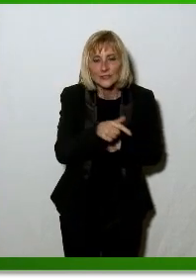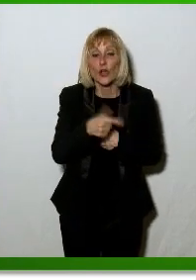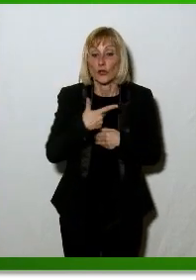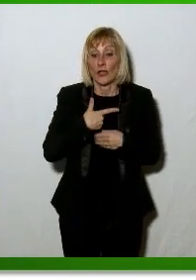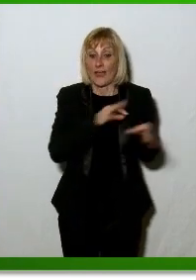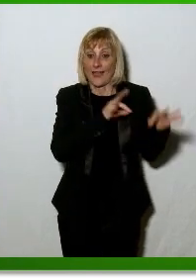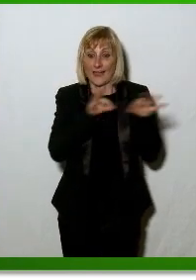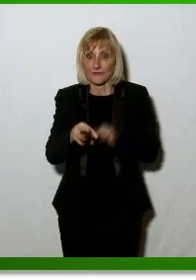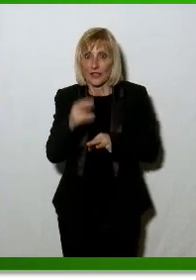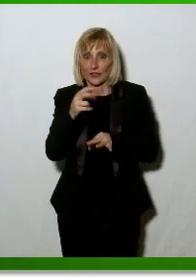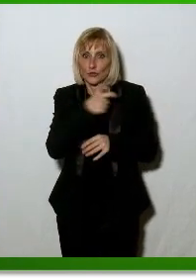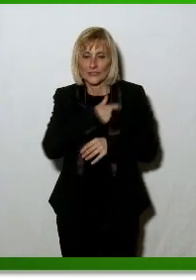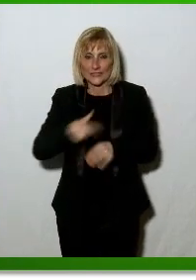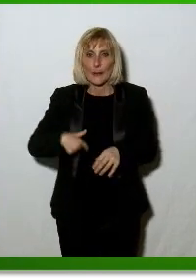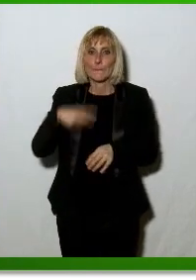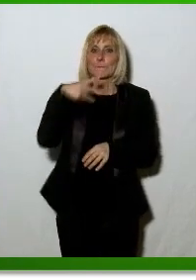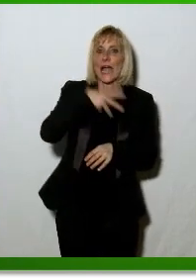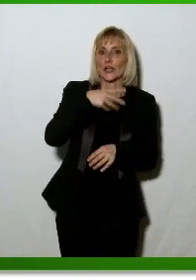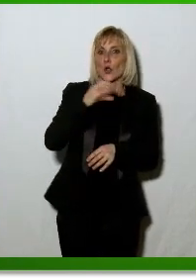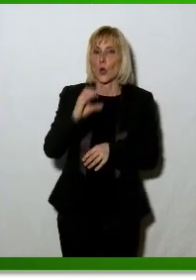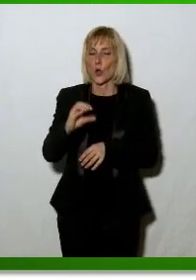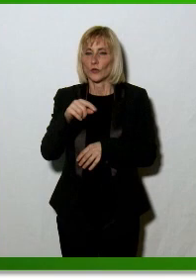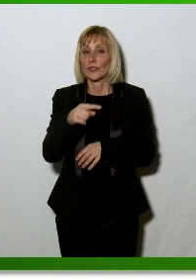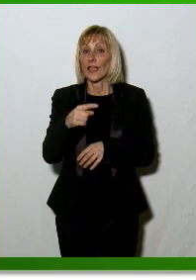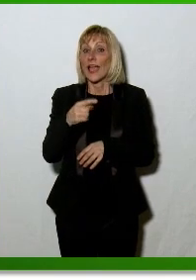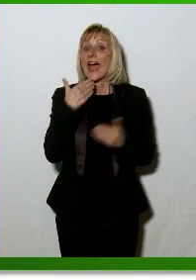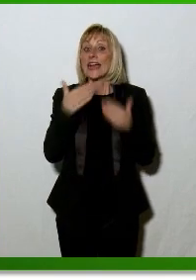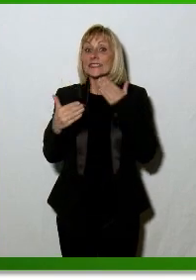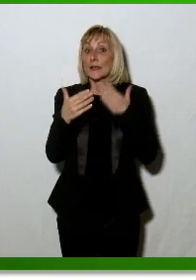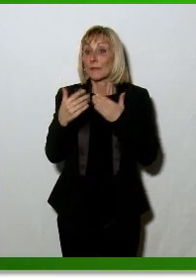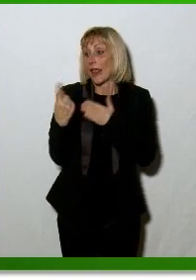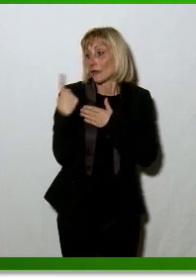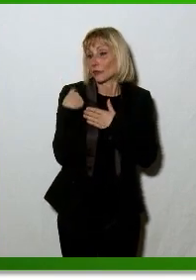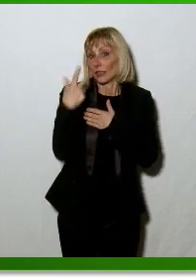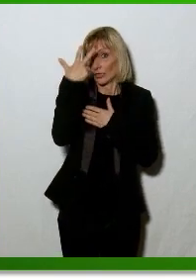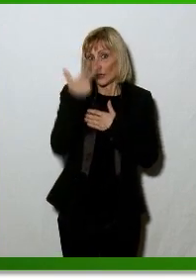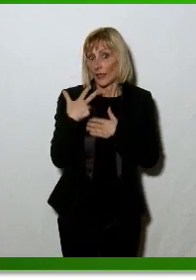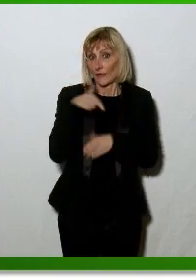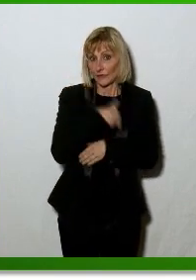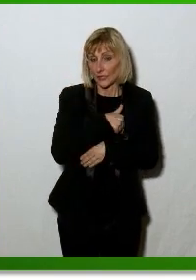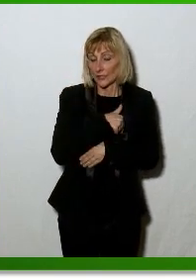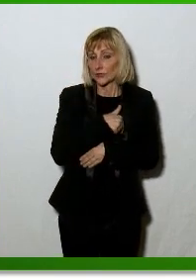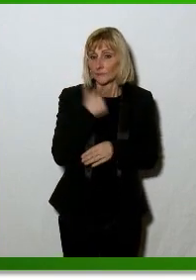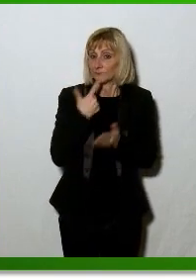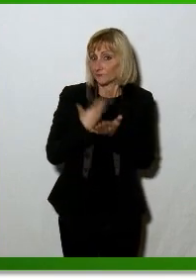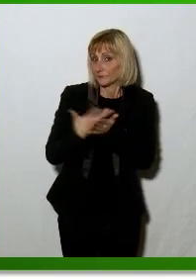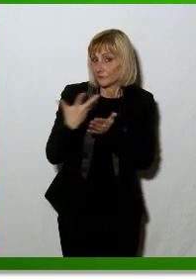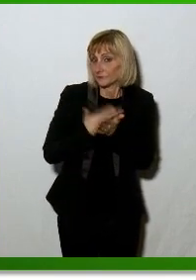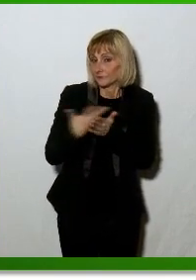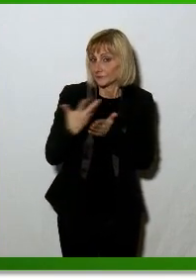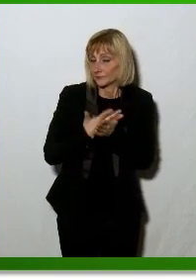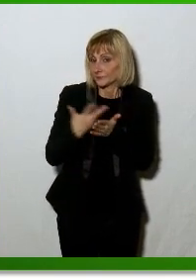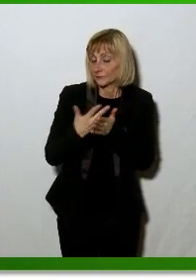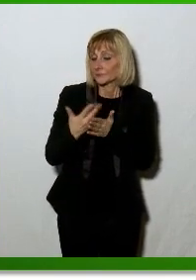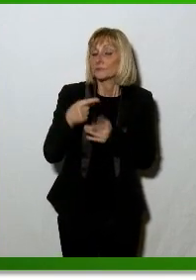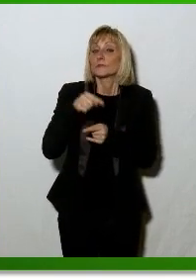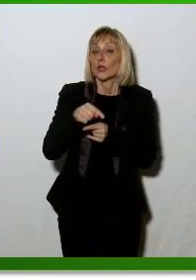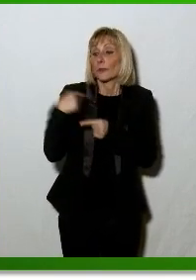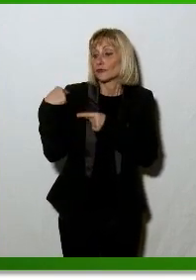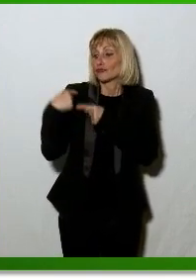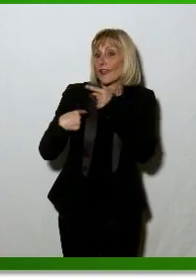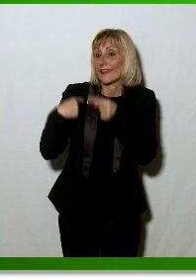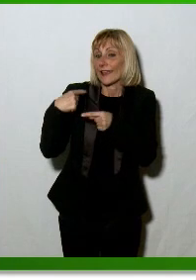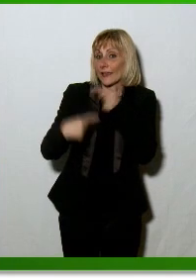raggiunto il sindaco Mario Conte l'assemblea dello scorso anno a Treviso ho raccontato Anzi come le diverse generazioni siano